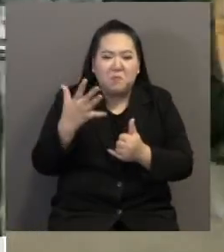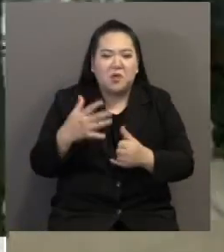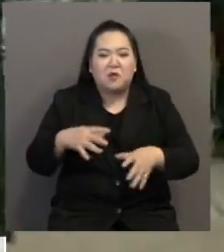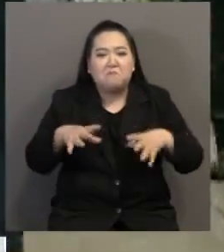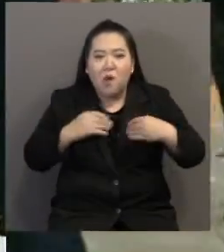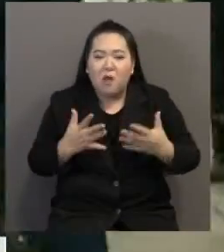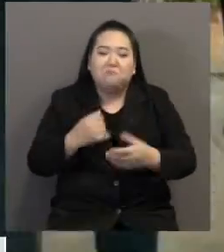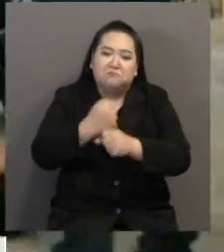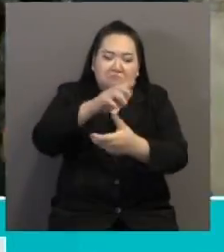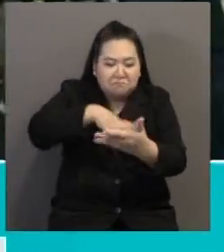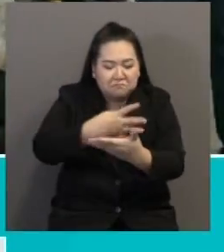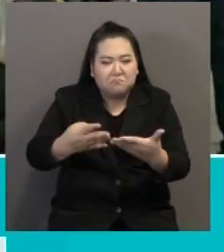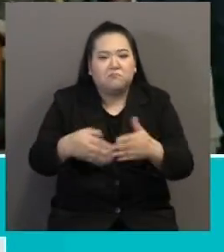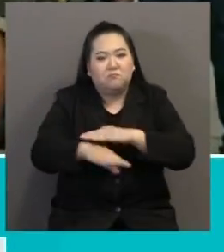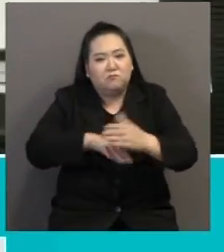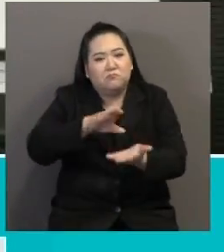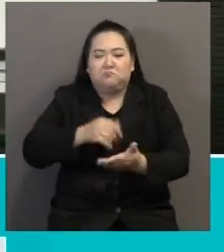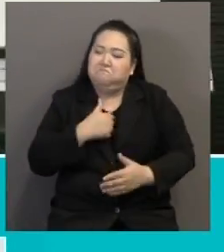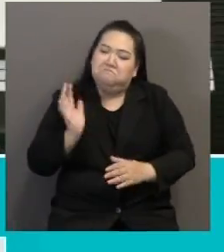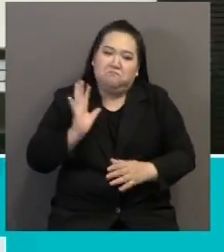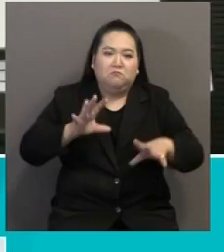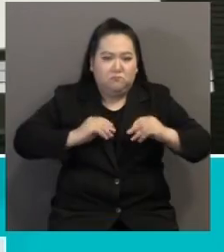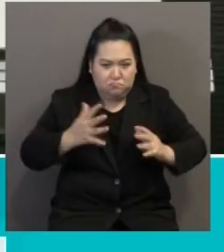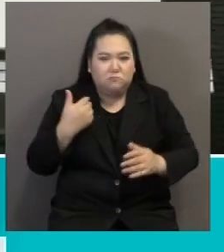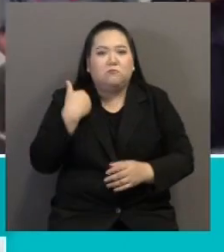แผนประกอบคำรับสารภาพในครั้งนี้ค่ะ ค่ะนี่เป็น